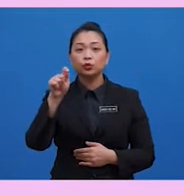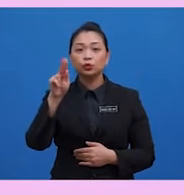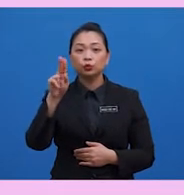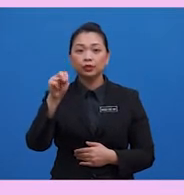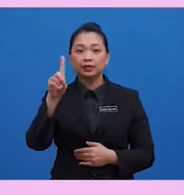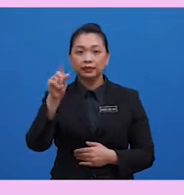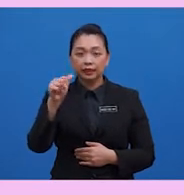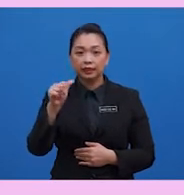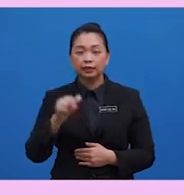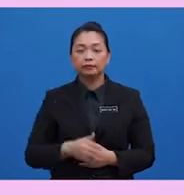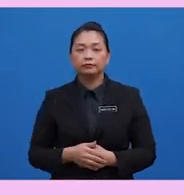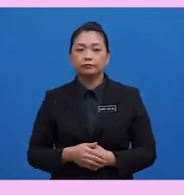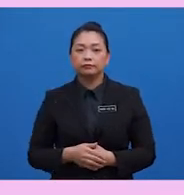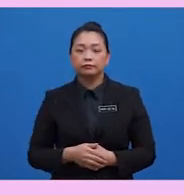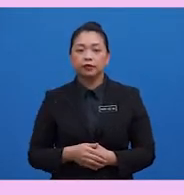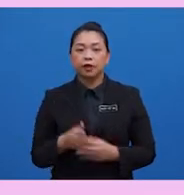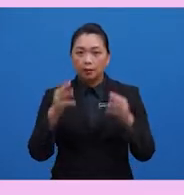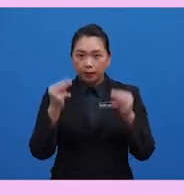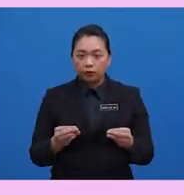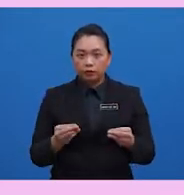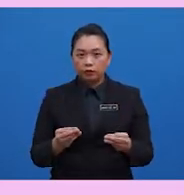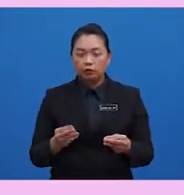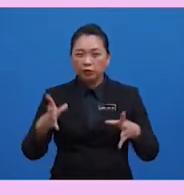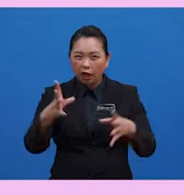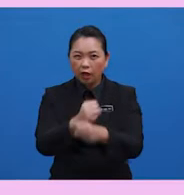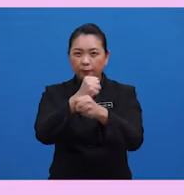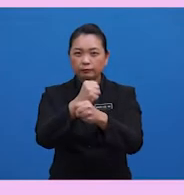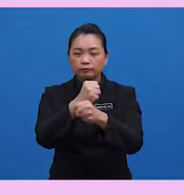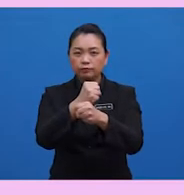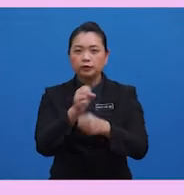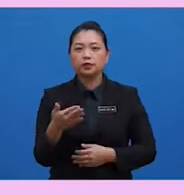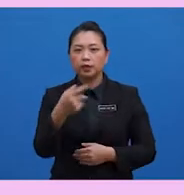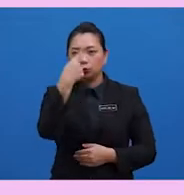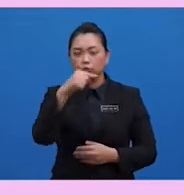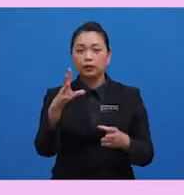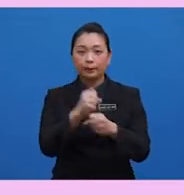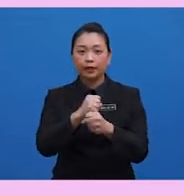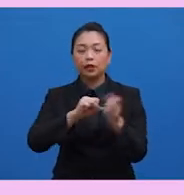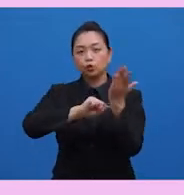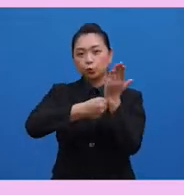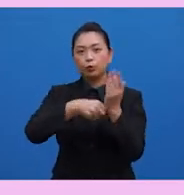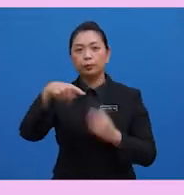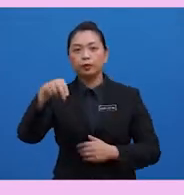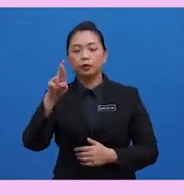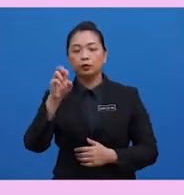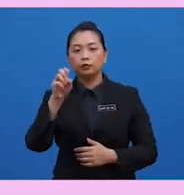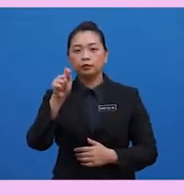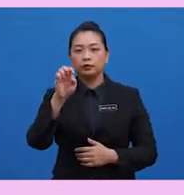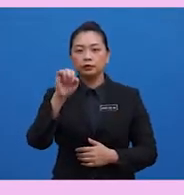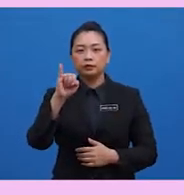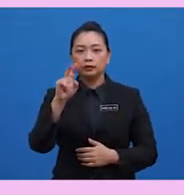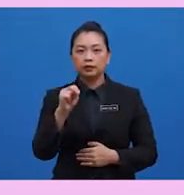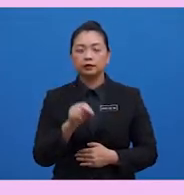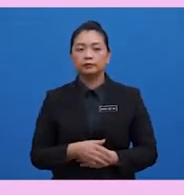perikanan, manusia menangkap pelbagai jenis ikan untuk mendapatkan sumber protein. Pelbagai jenis kaedah